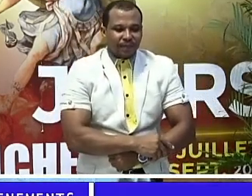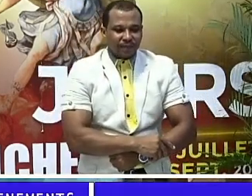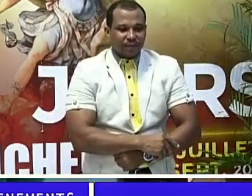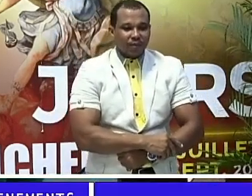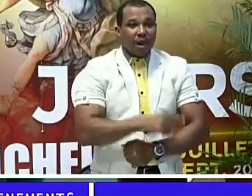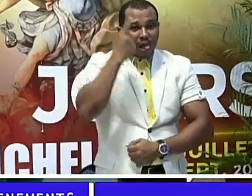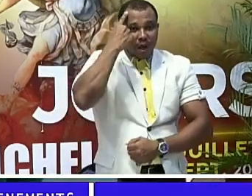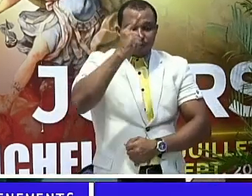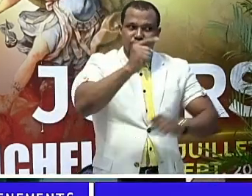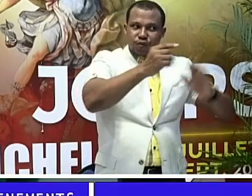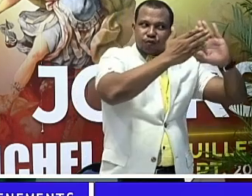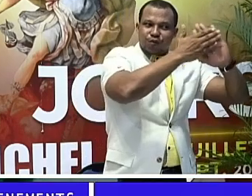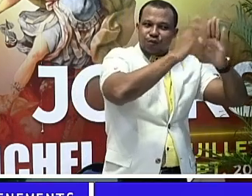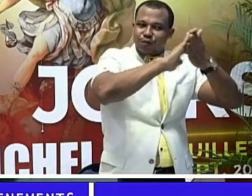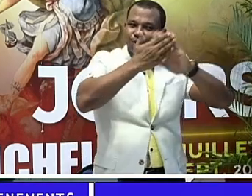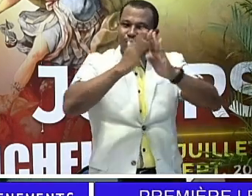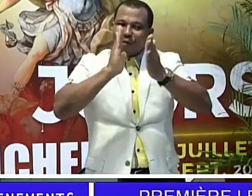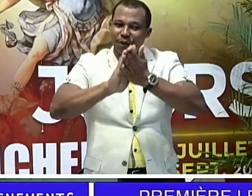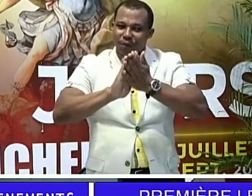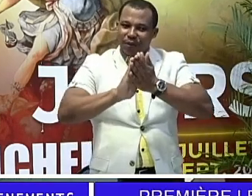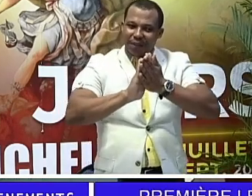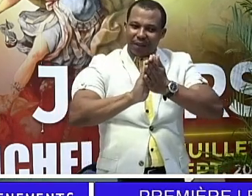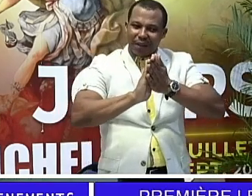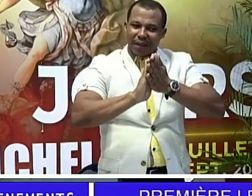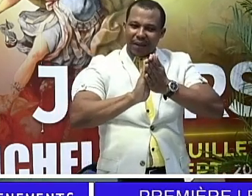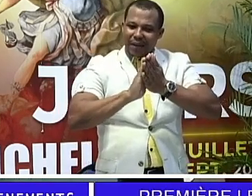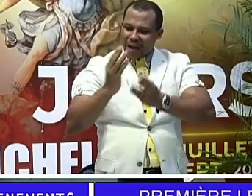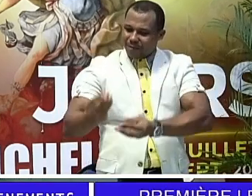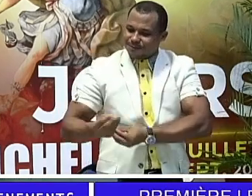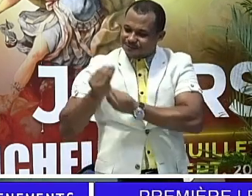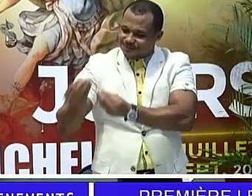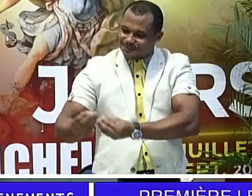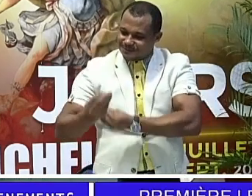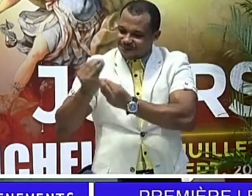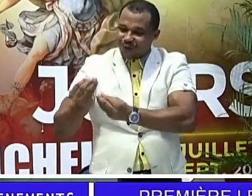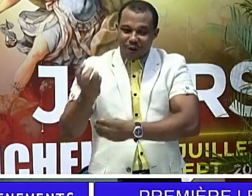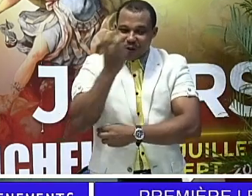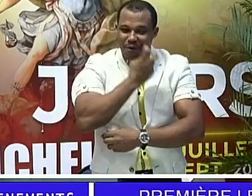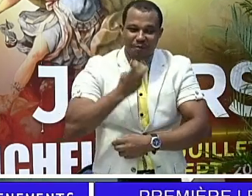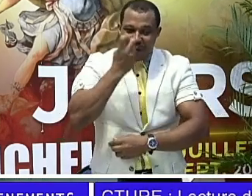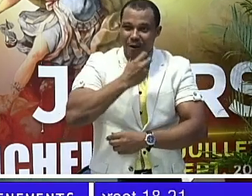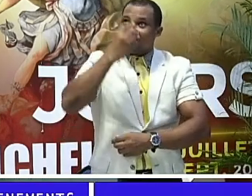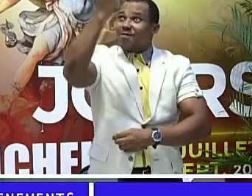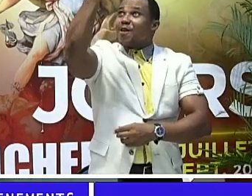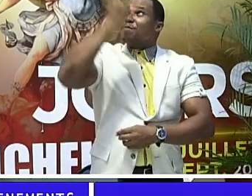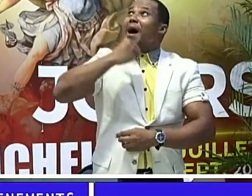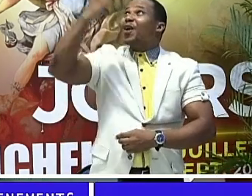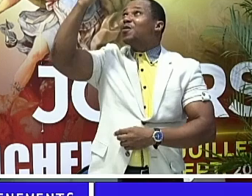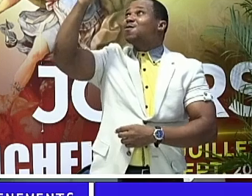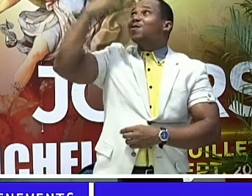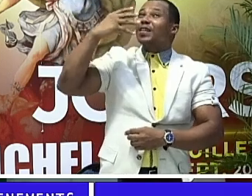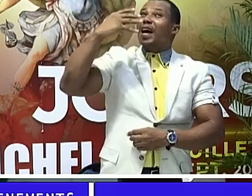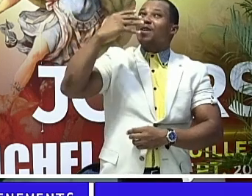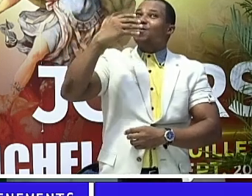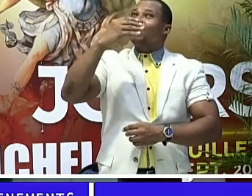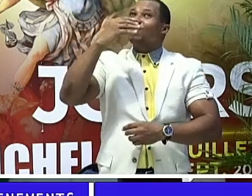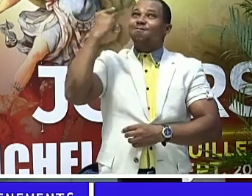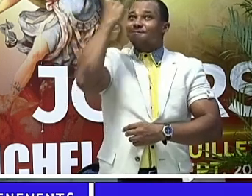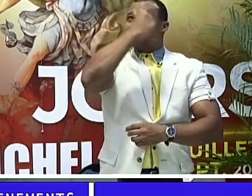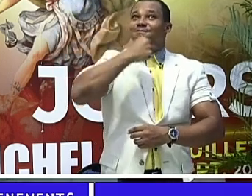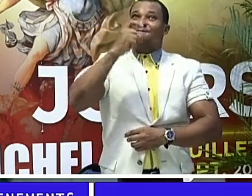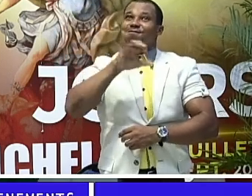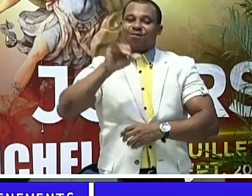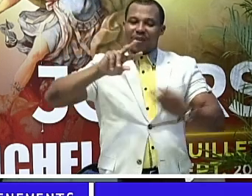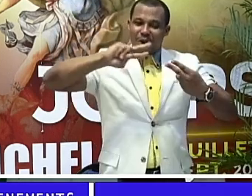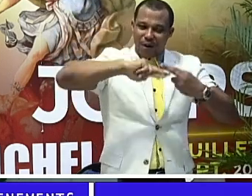Notre communauté qui vient de se nourrir de ta parole. Donne-nous la grâce de te ressembler dans notre